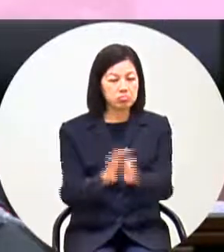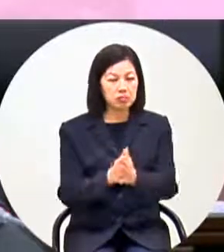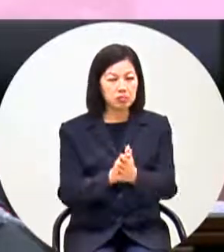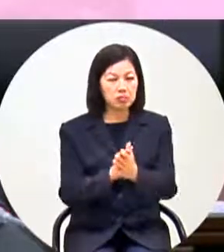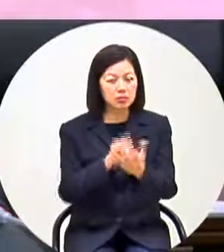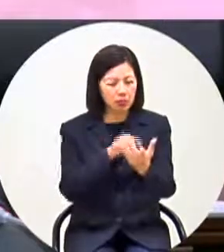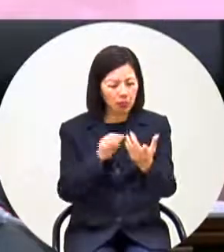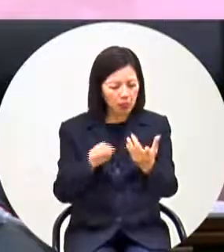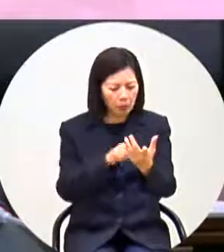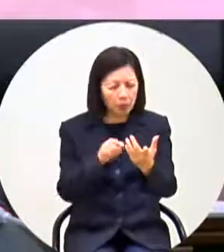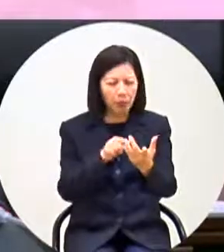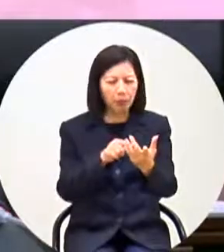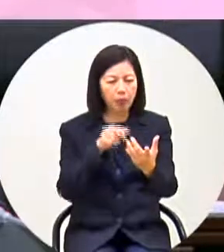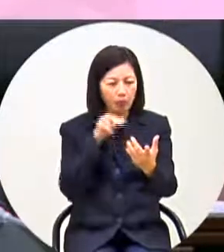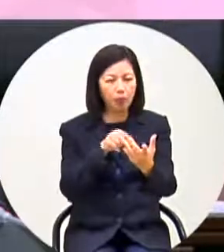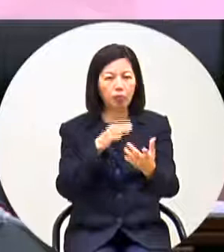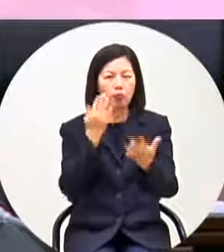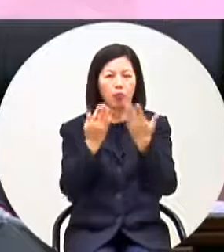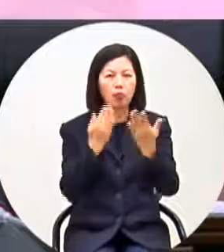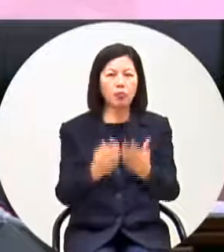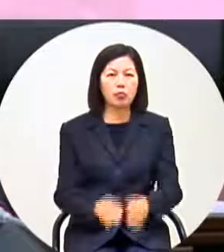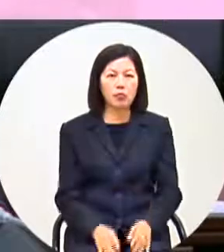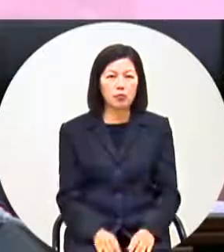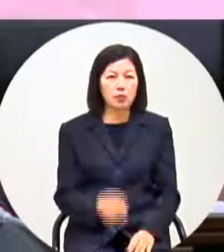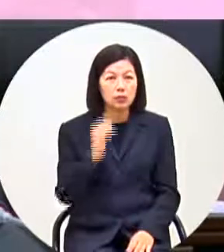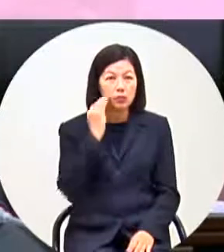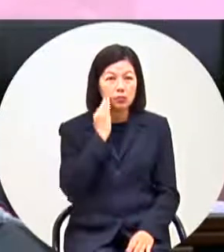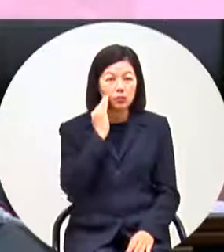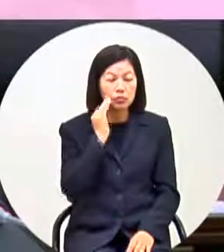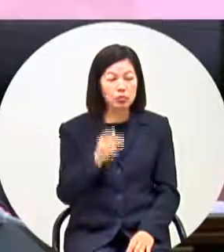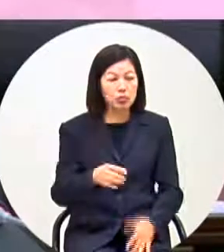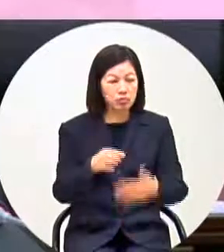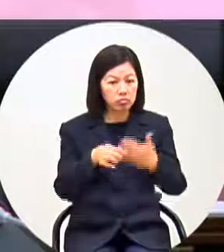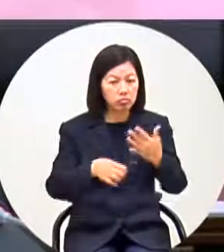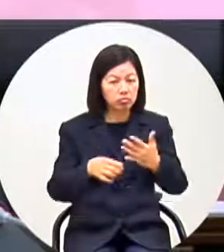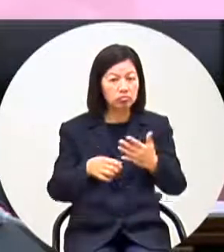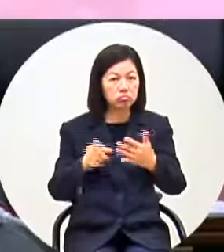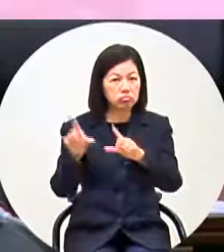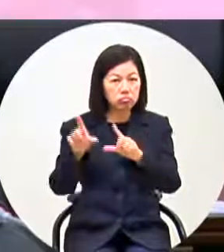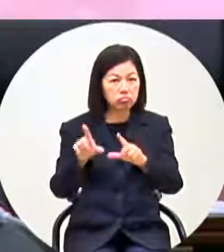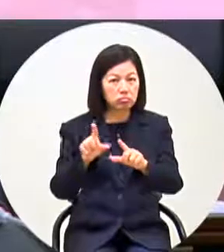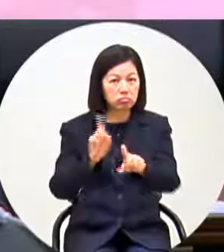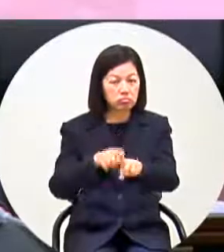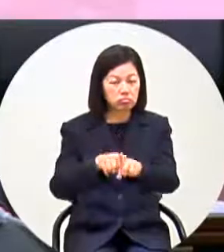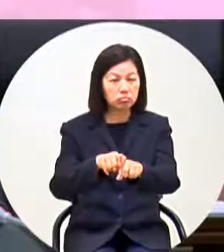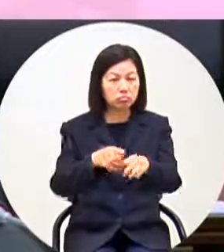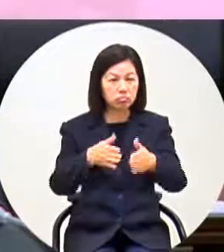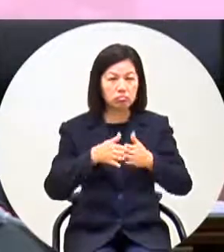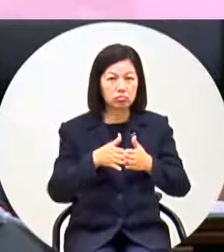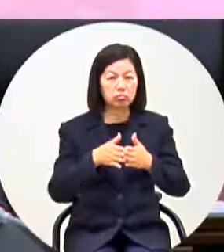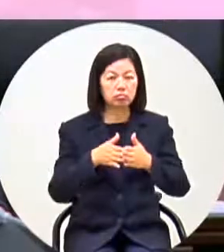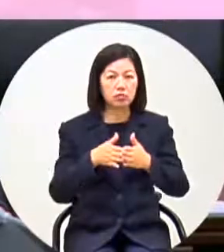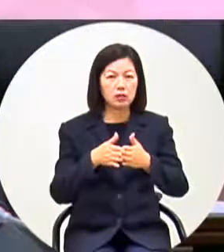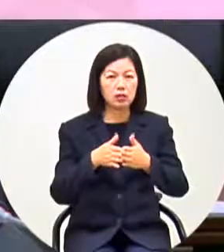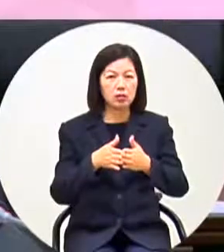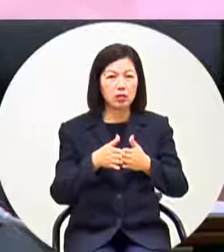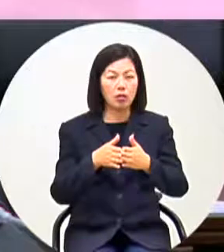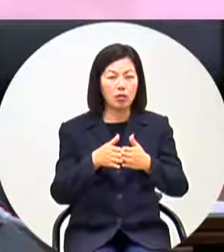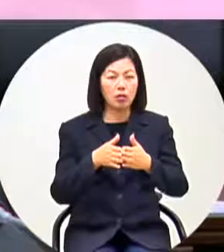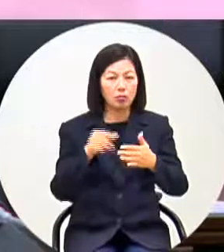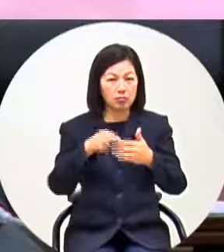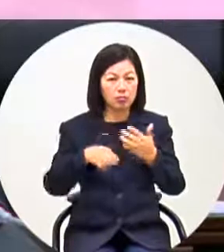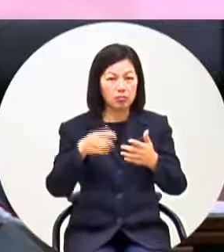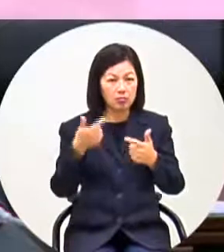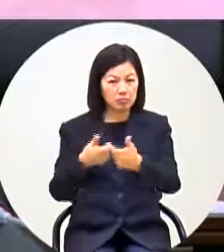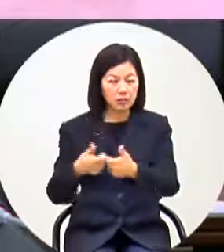定立一个一定的标准哦，其实哦，这只要有符合，其实我们都应该要去